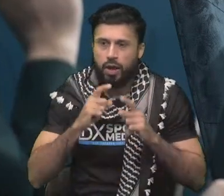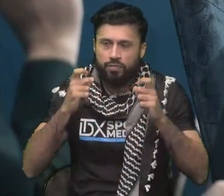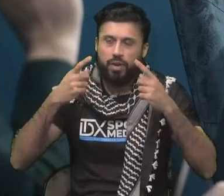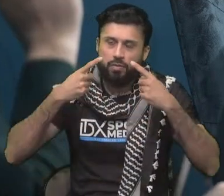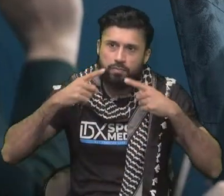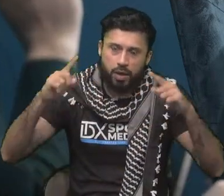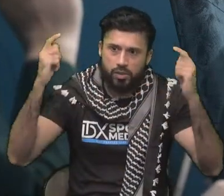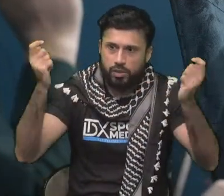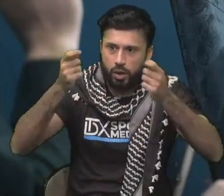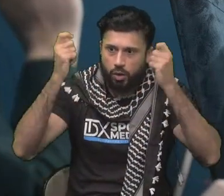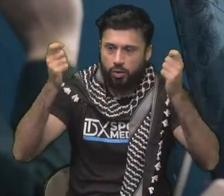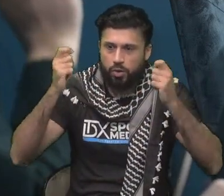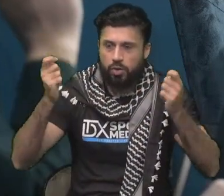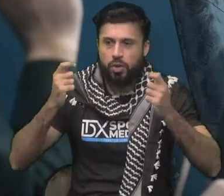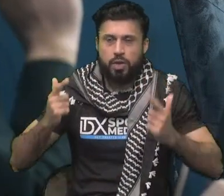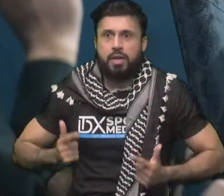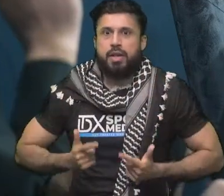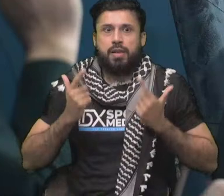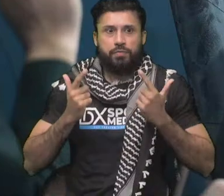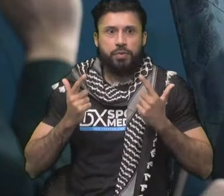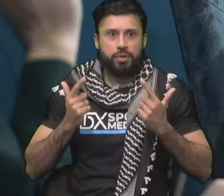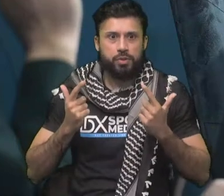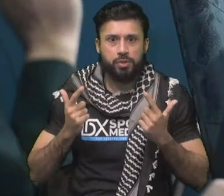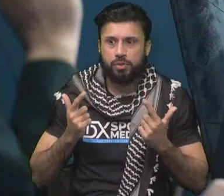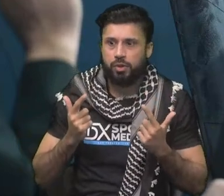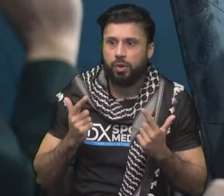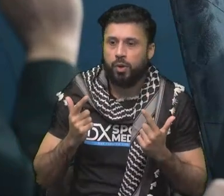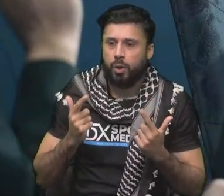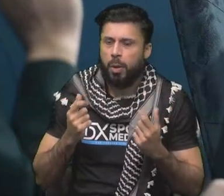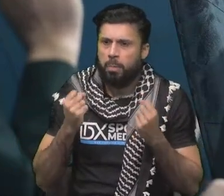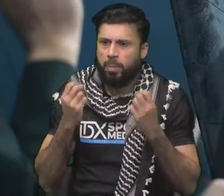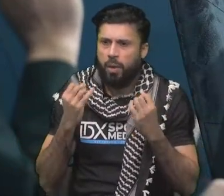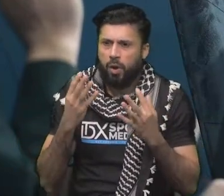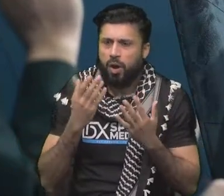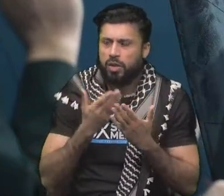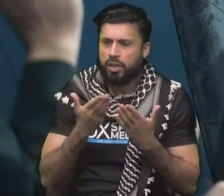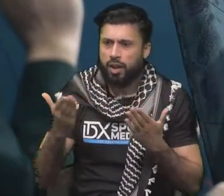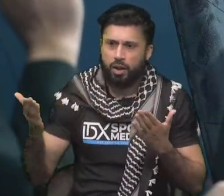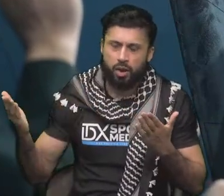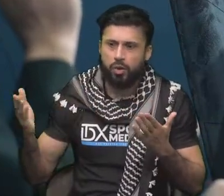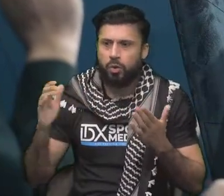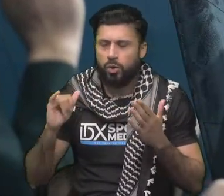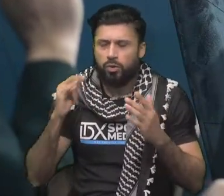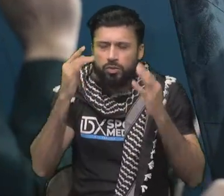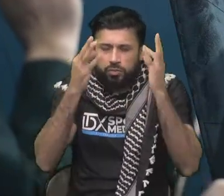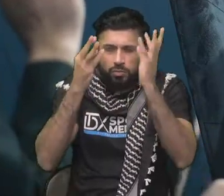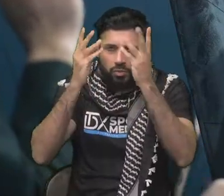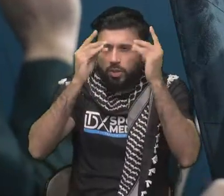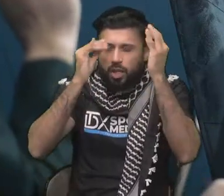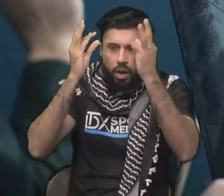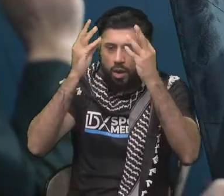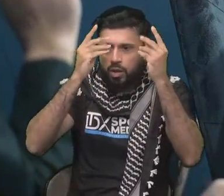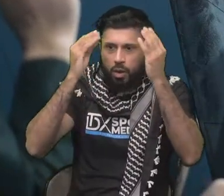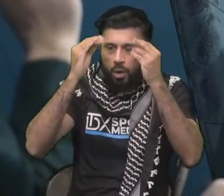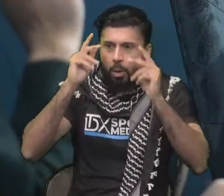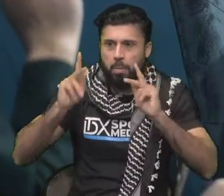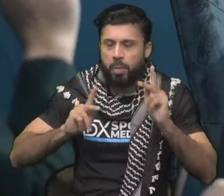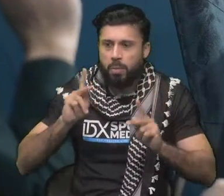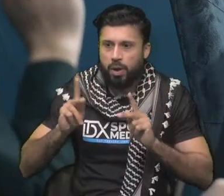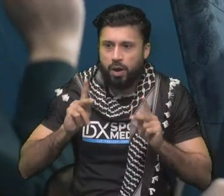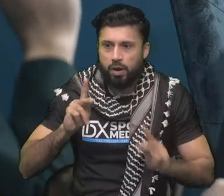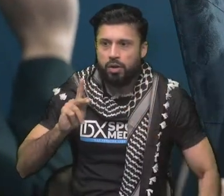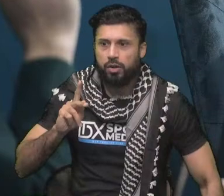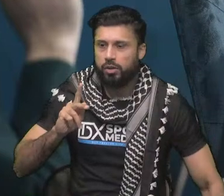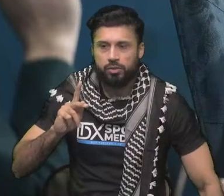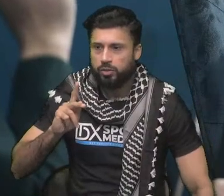which is Imam al-Qayyim says a delusional thing as well. So قال استخدام العلم, using knowledge sometimes, using knowledge, but you kind of like twist